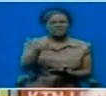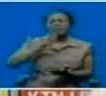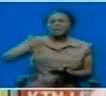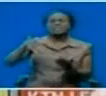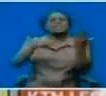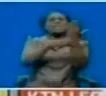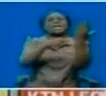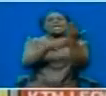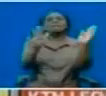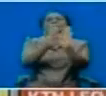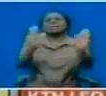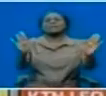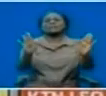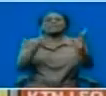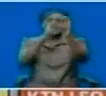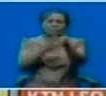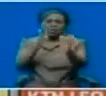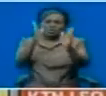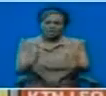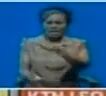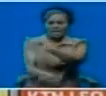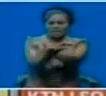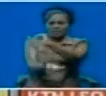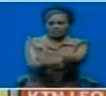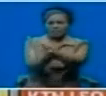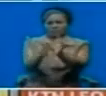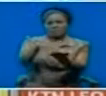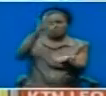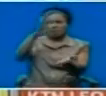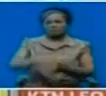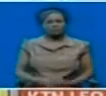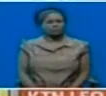tu. Victoria Amunga ana maelezo zaidi.